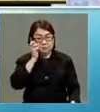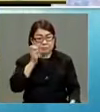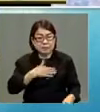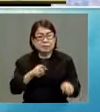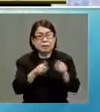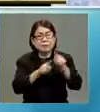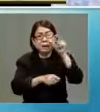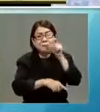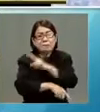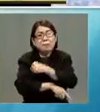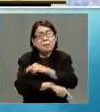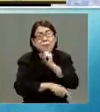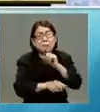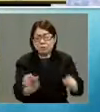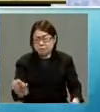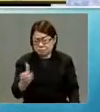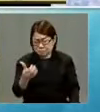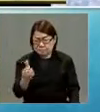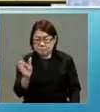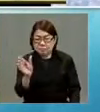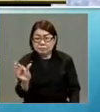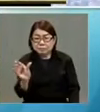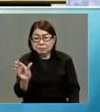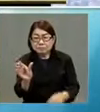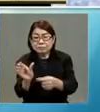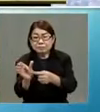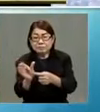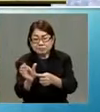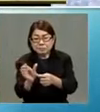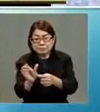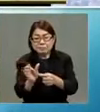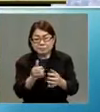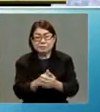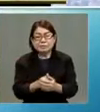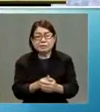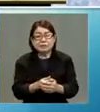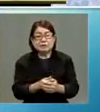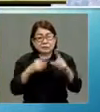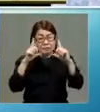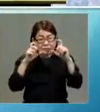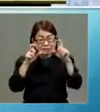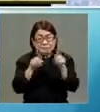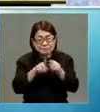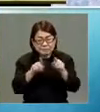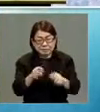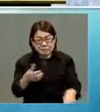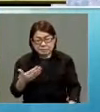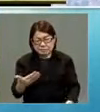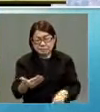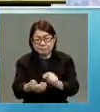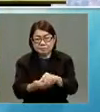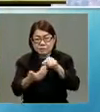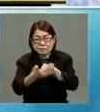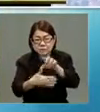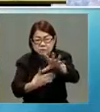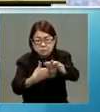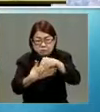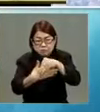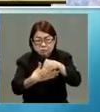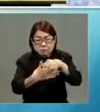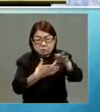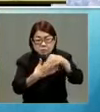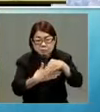ครับส่องเข้าไปนะครับเหมือนเราเอาเปิดกล้องในโทรศัพท์มือกดส่องไว้ปุ๊บนะครับมันจะไปอ่าน QR code นะครับที่เป็นตาร